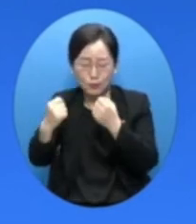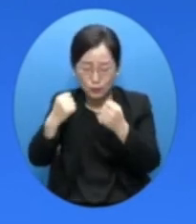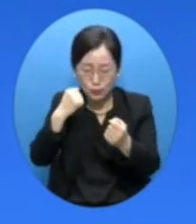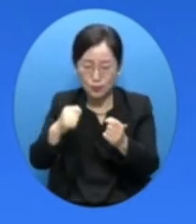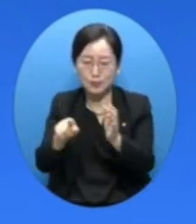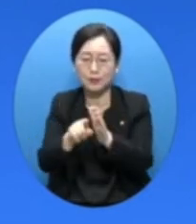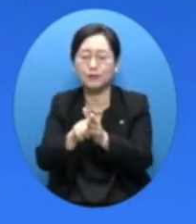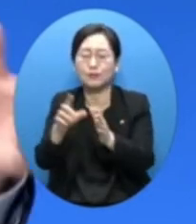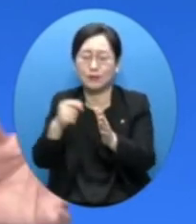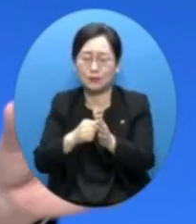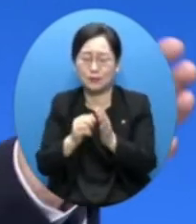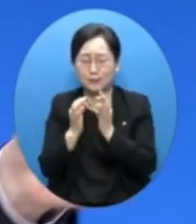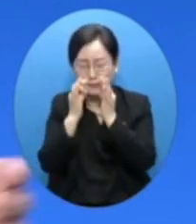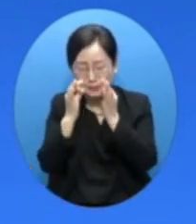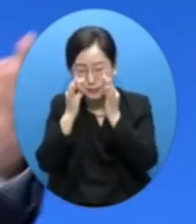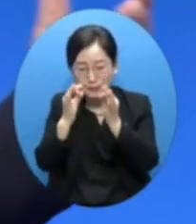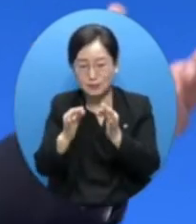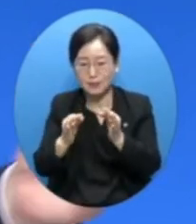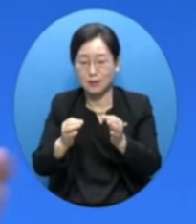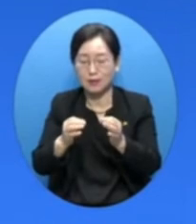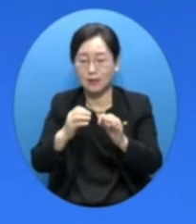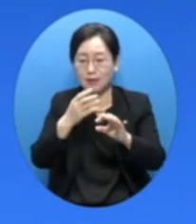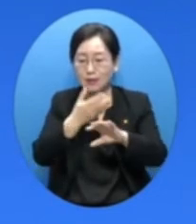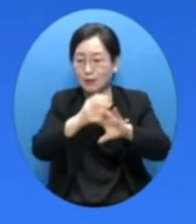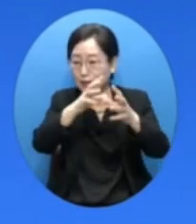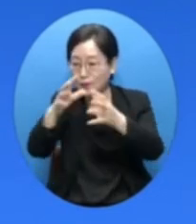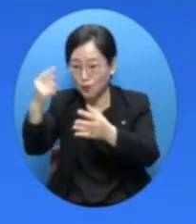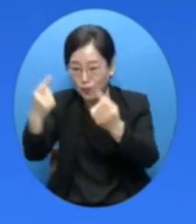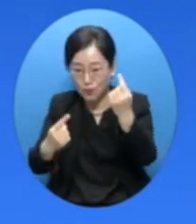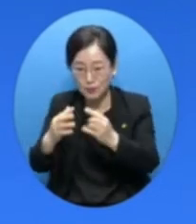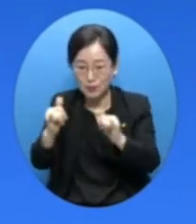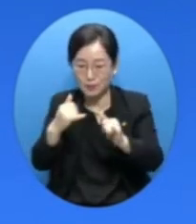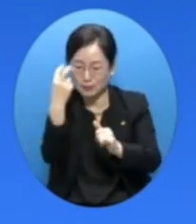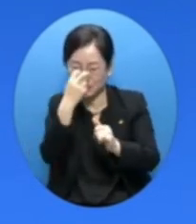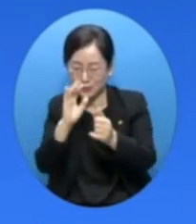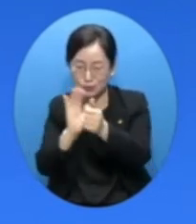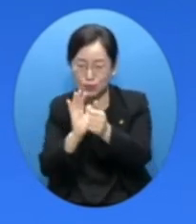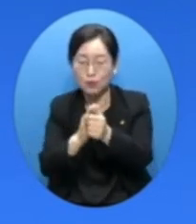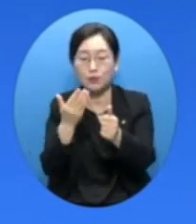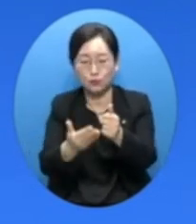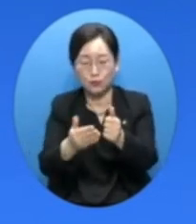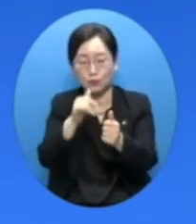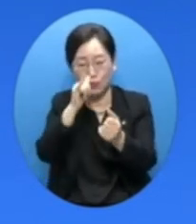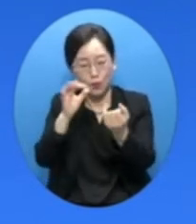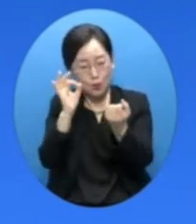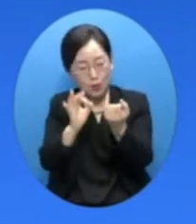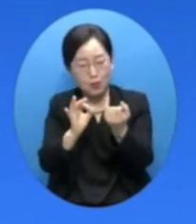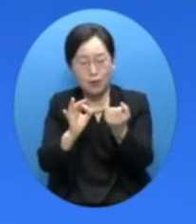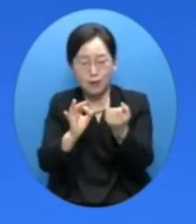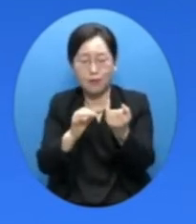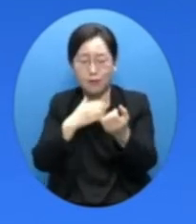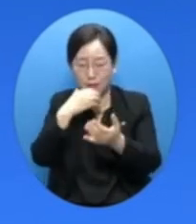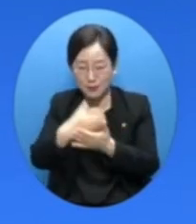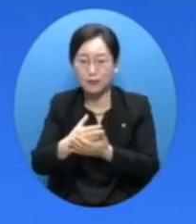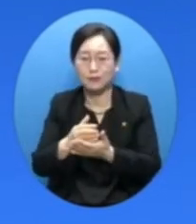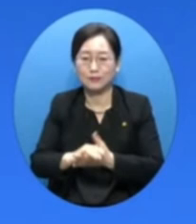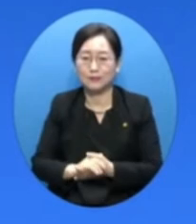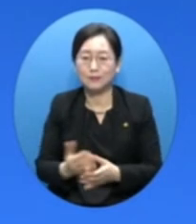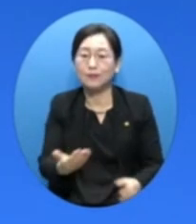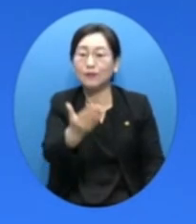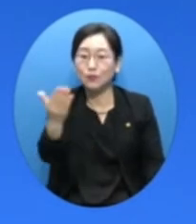기도하고 자기 같은 다문화 가족들을 돌보고 전도하고 주님만 바라보고 있는 것을 보면서 내가 큰 감동을 받았습니다.